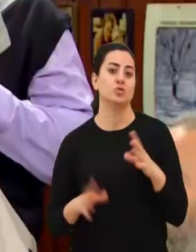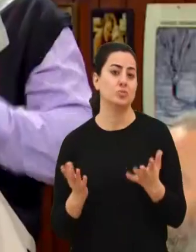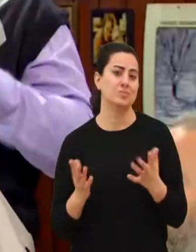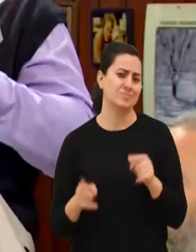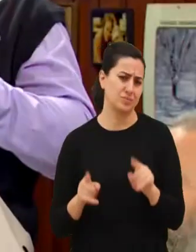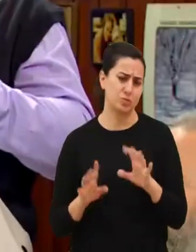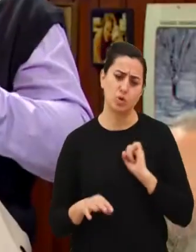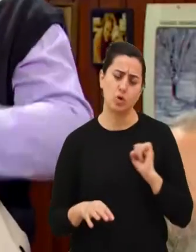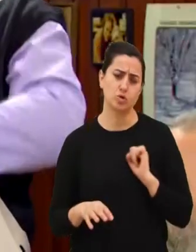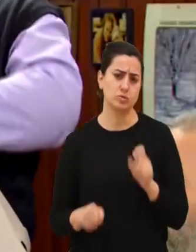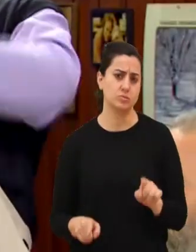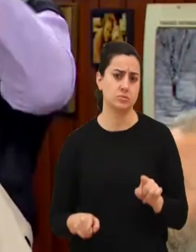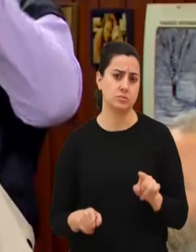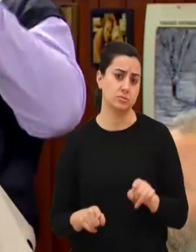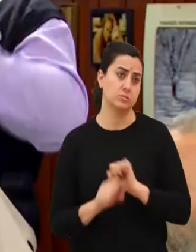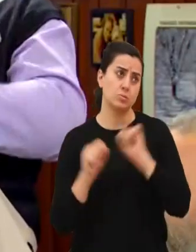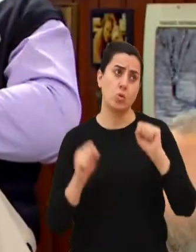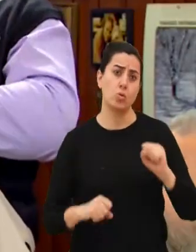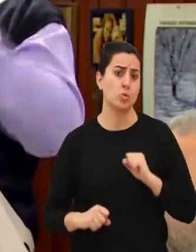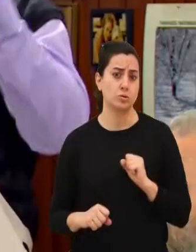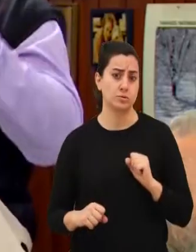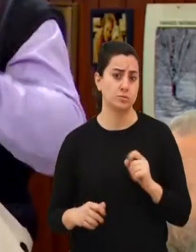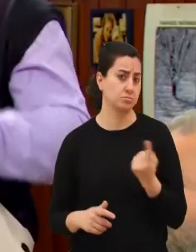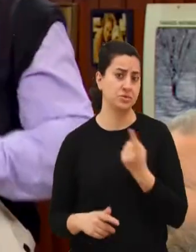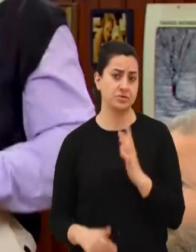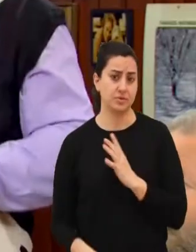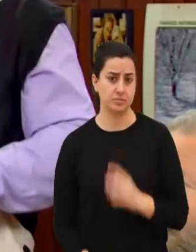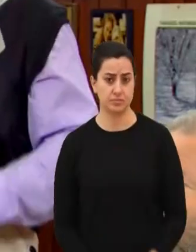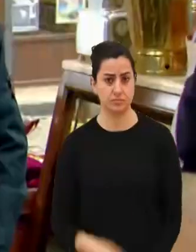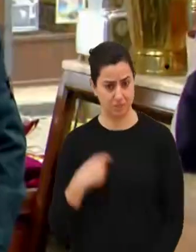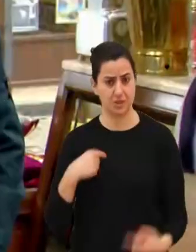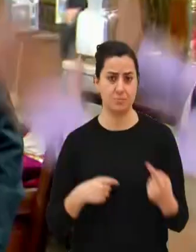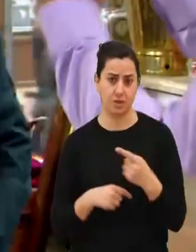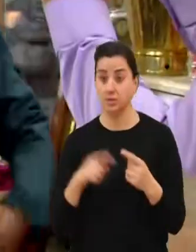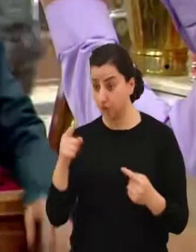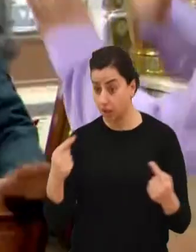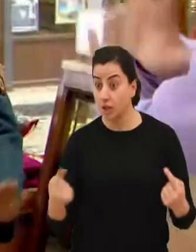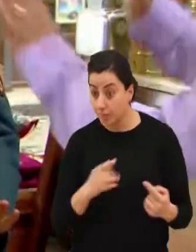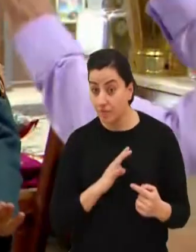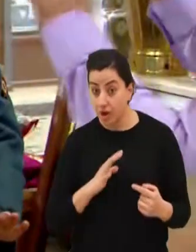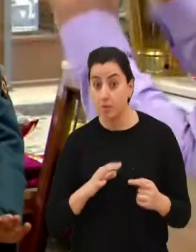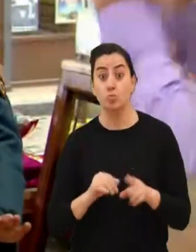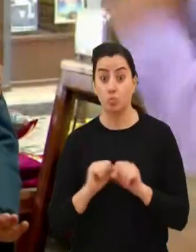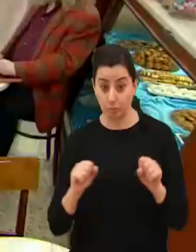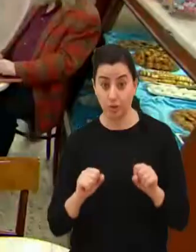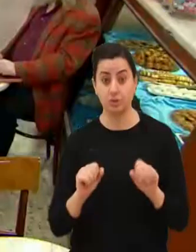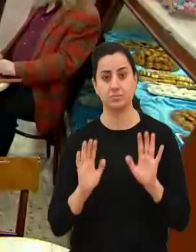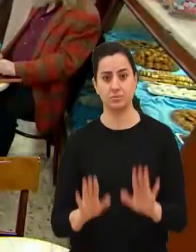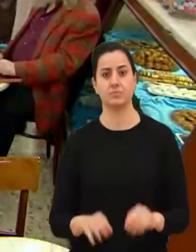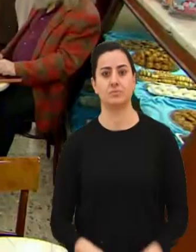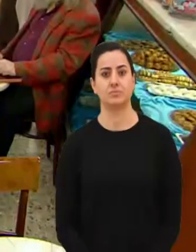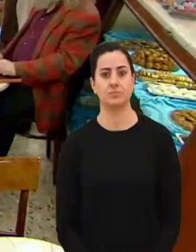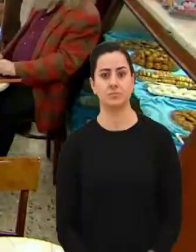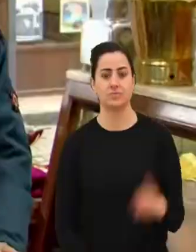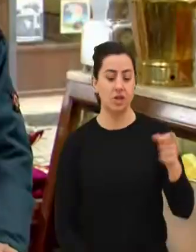böyle korkuyorum bu çanta. Olayı uçabilir. Her şey olabilir. İhbar ediyorum. Anlaşıldı. Şu anda ihbar var. Bomba ihbarı var.